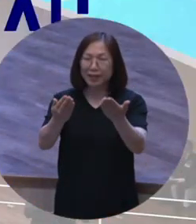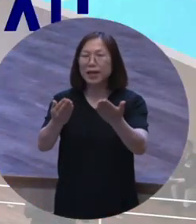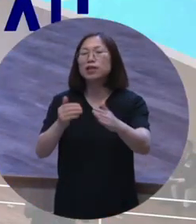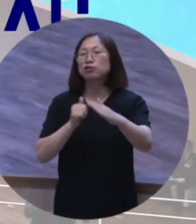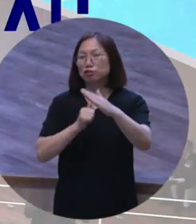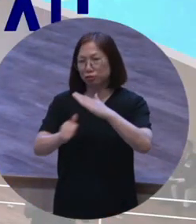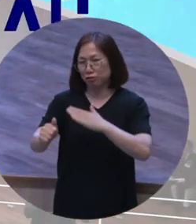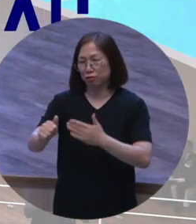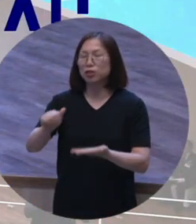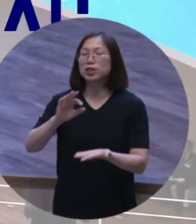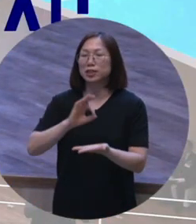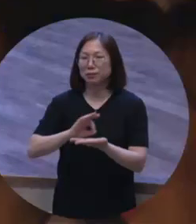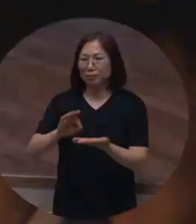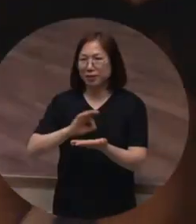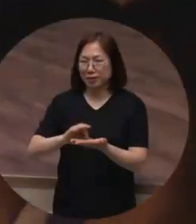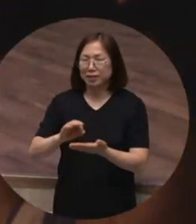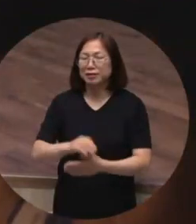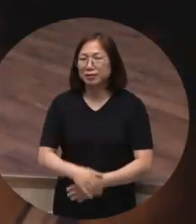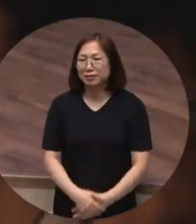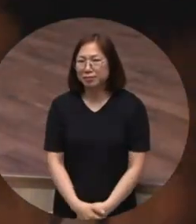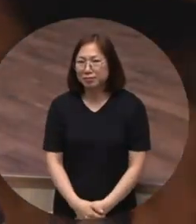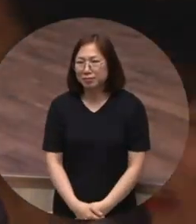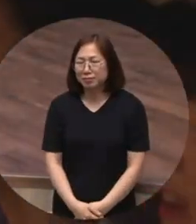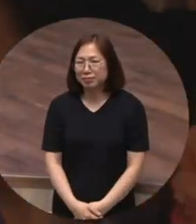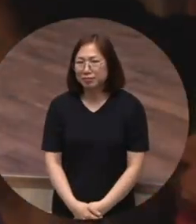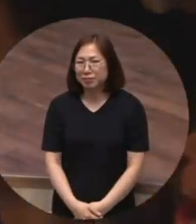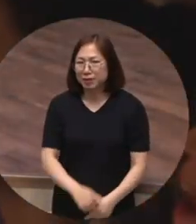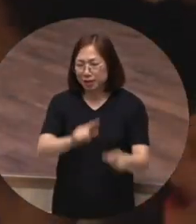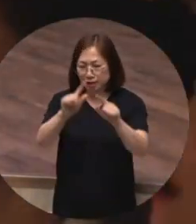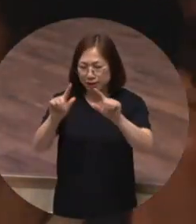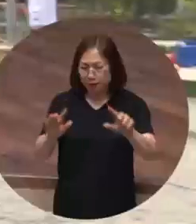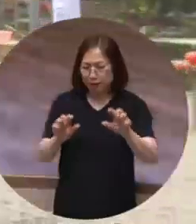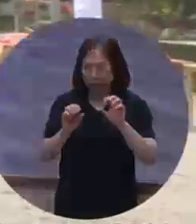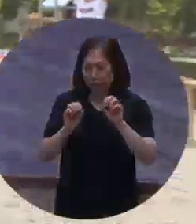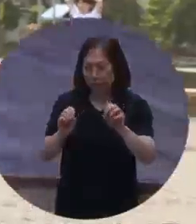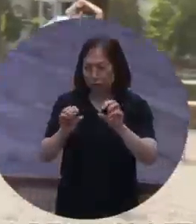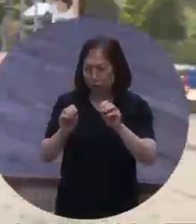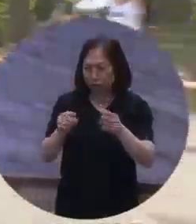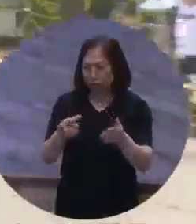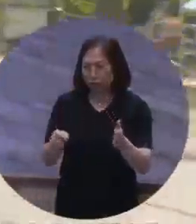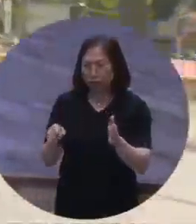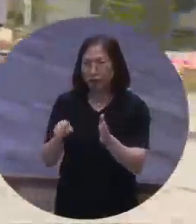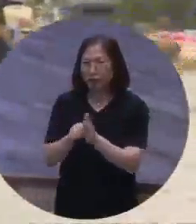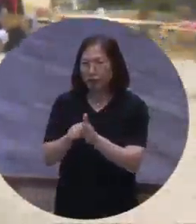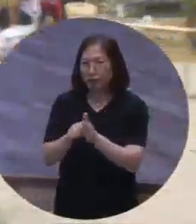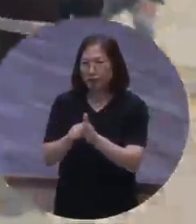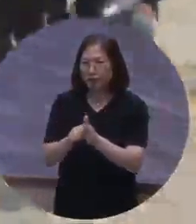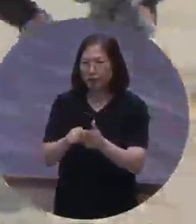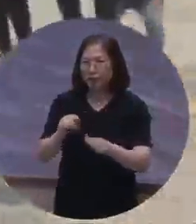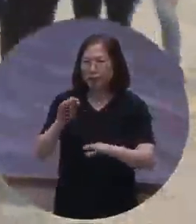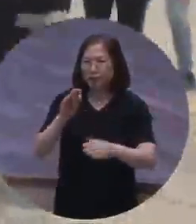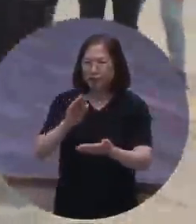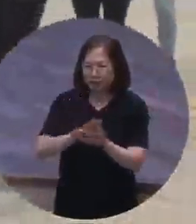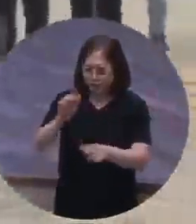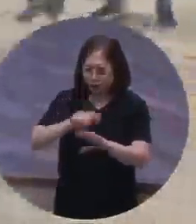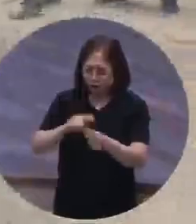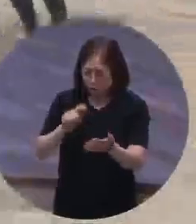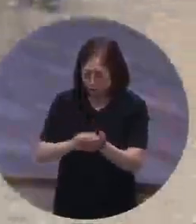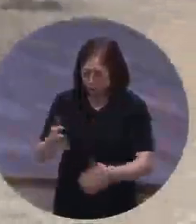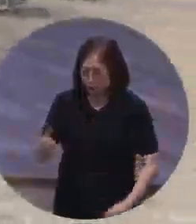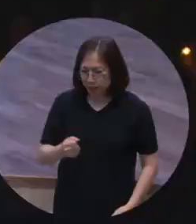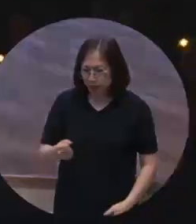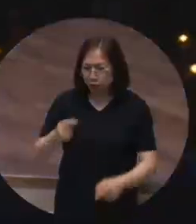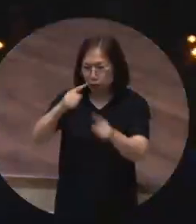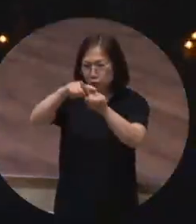당당하자입니다. 이렇게 현장과 전도를 향한 꺼지지 않는 열정으로 하나님이 원하시는 영혼 구원과 교회의